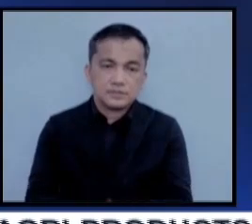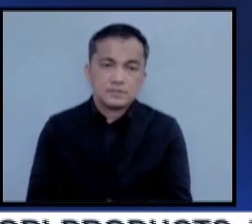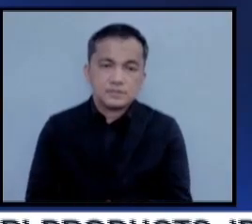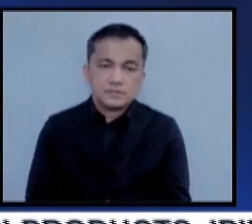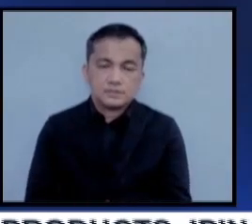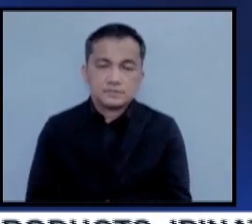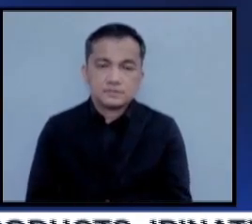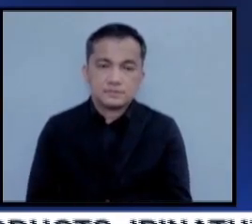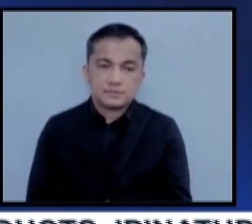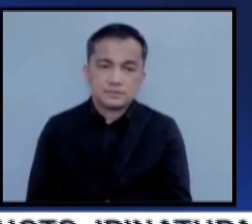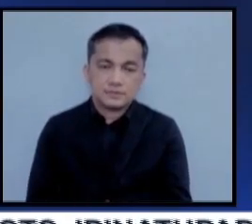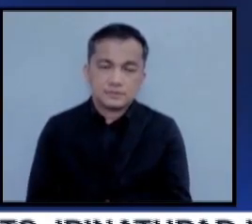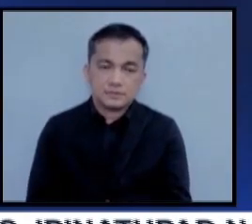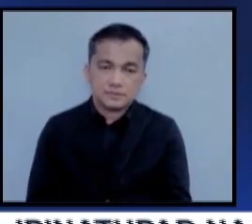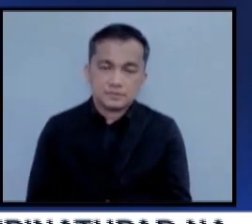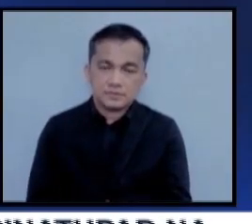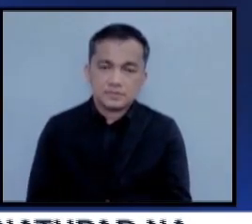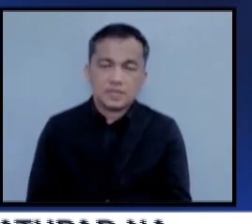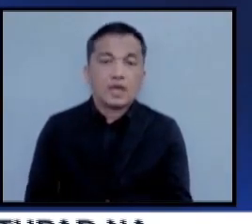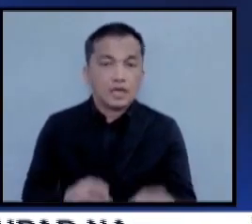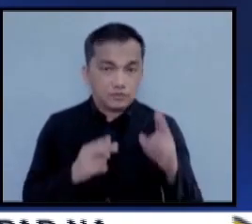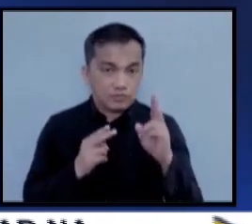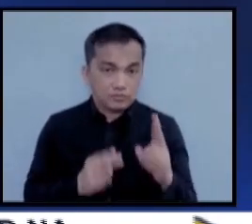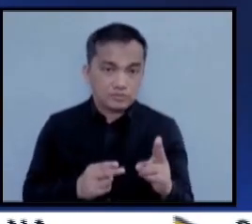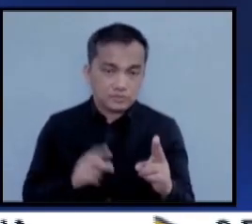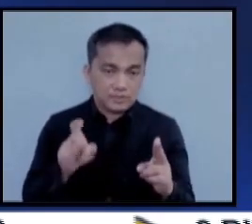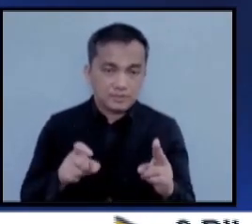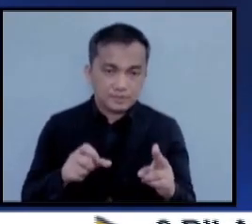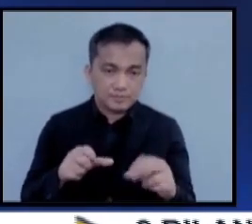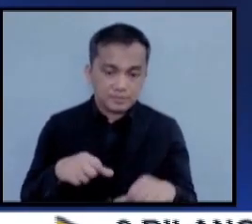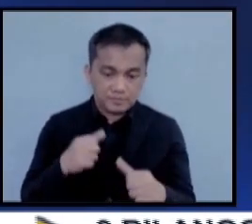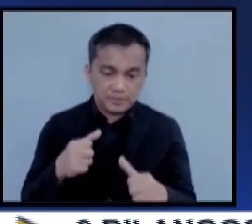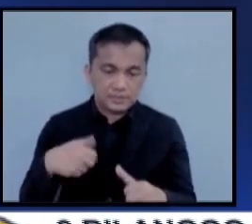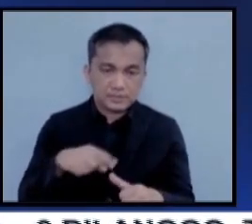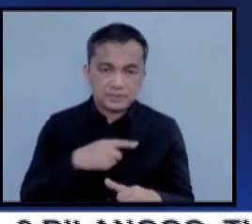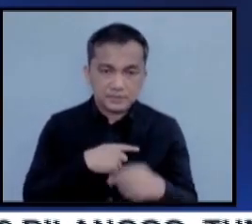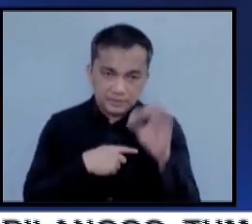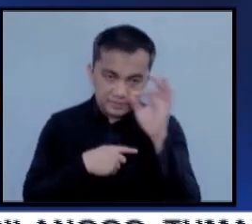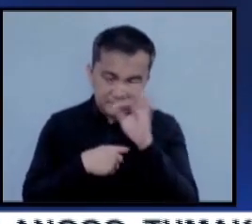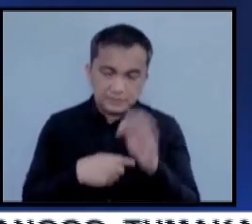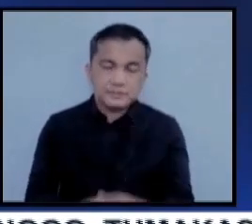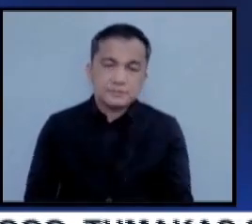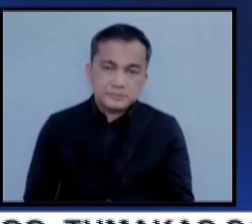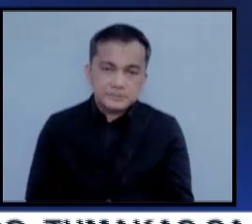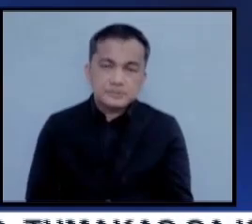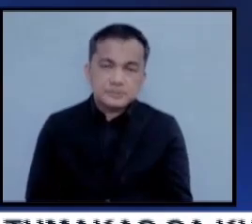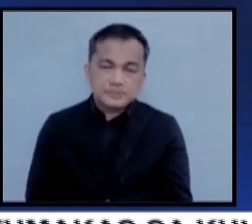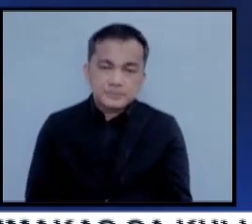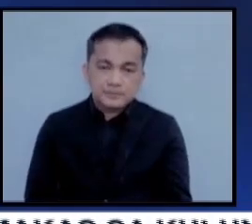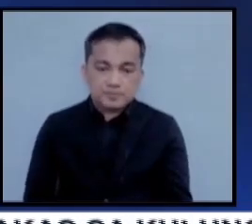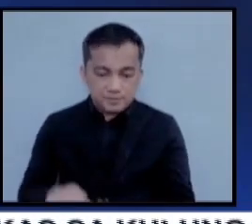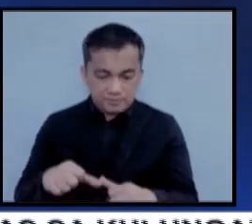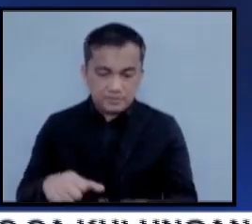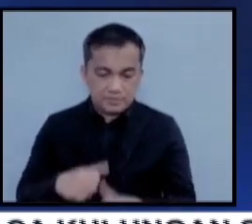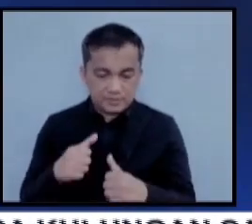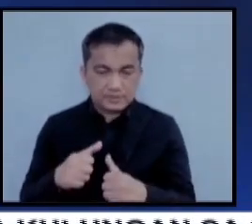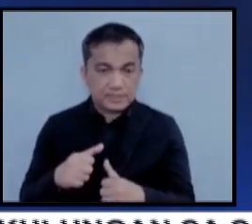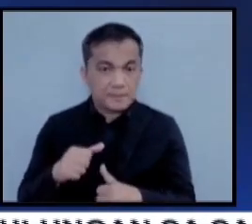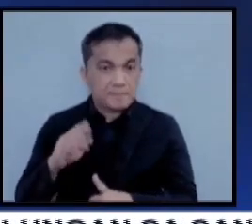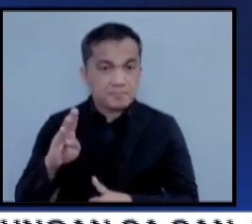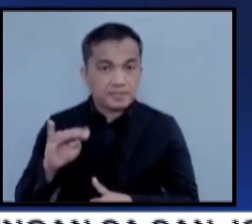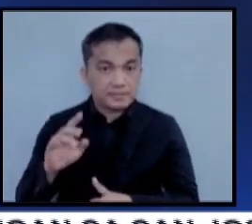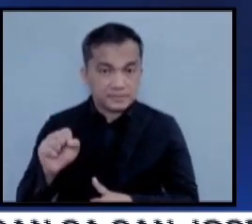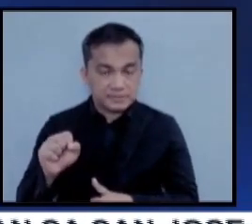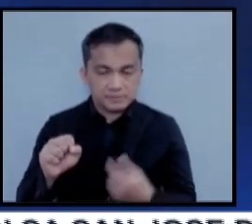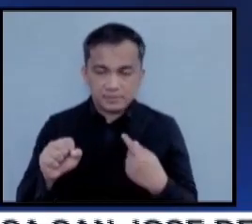Singapore ito ay isang karangalan na dapat pinagmamalaki nating mga Pilipino at ang pagmamalaking yan ay may basehan sapagkat